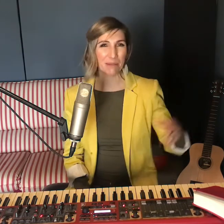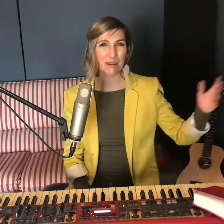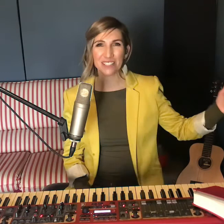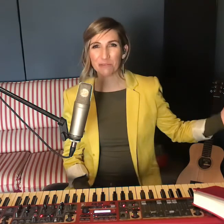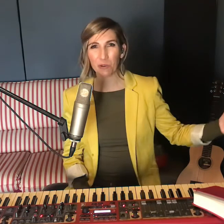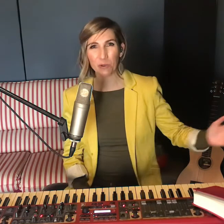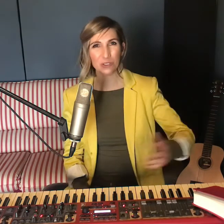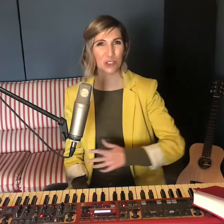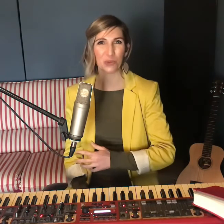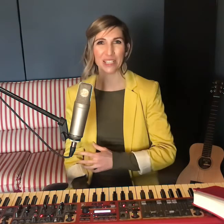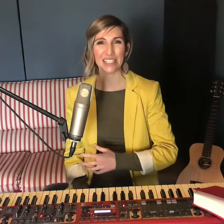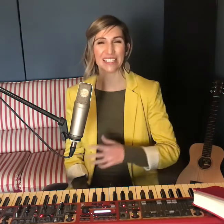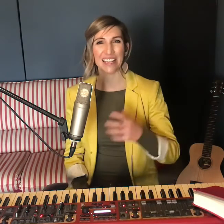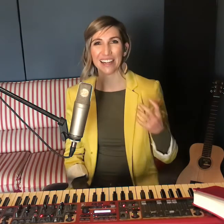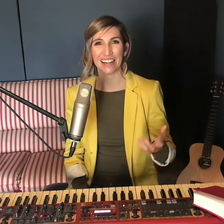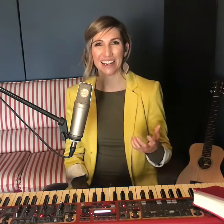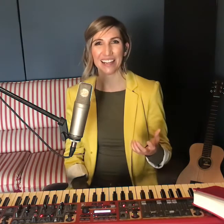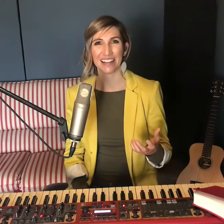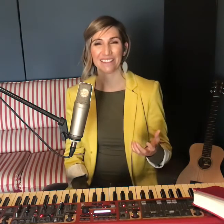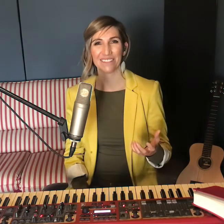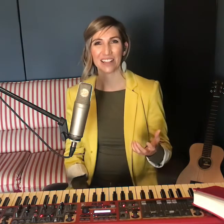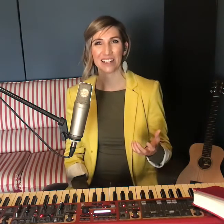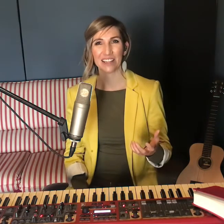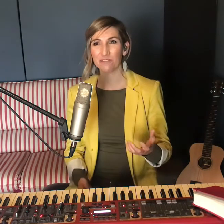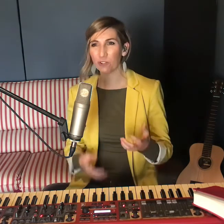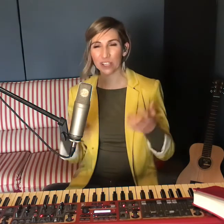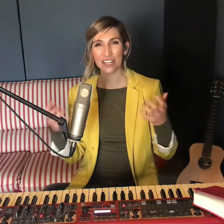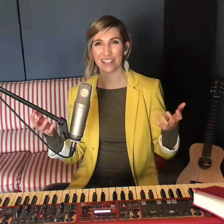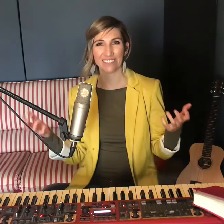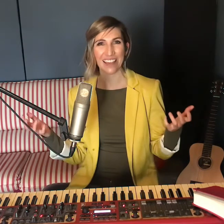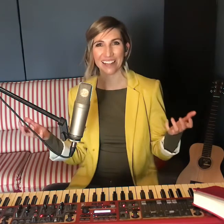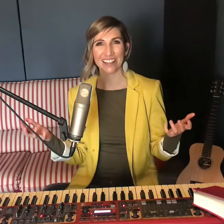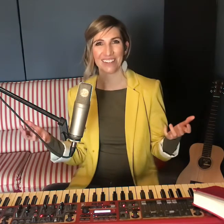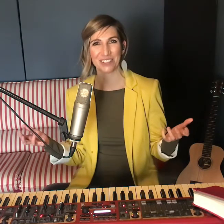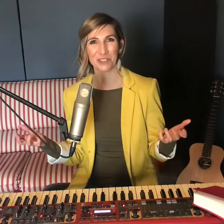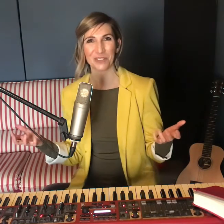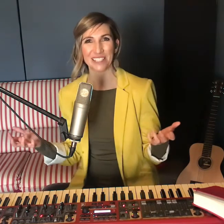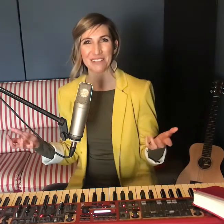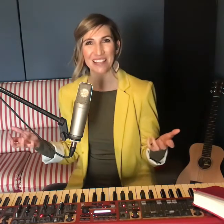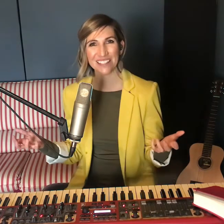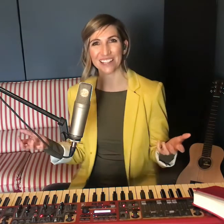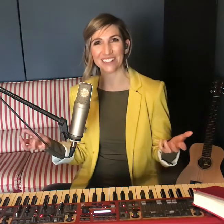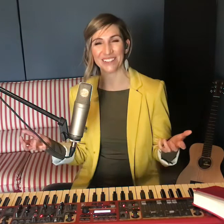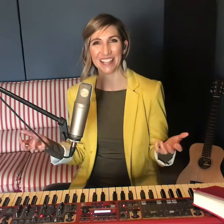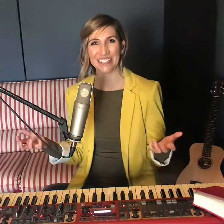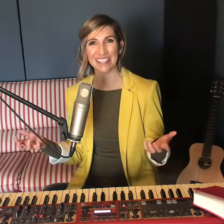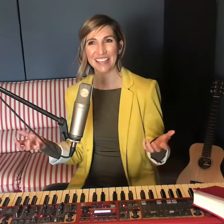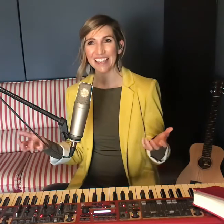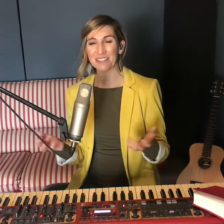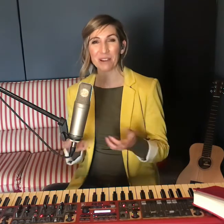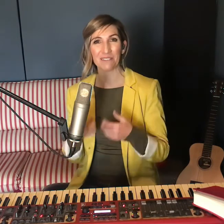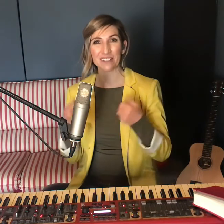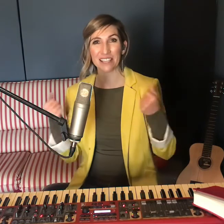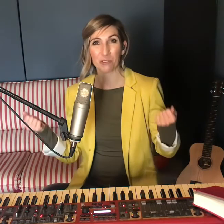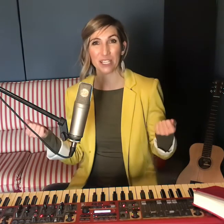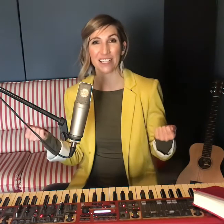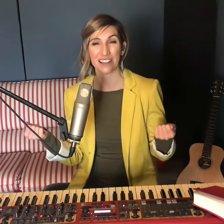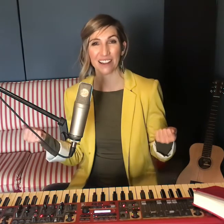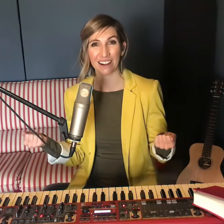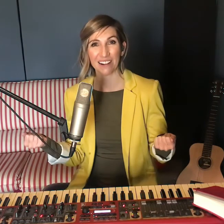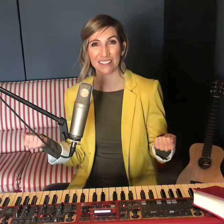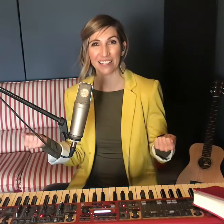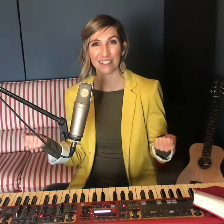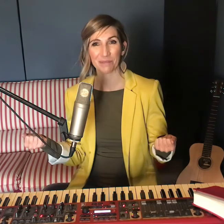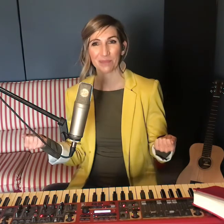Die Bybel is vol stories en herinneringe van die wonderlike werke wat God vir sy mense gedoen het en ook van sy